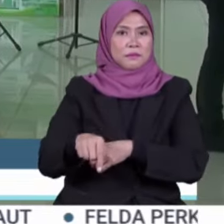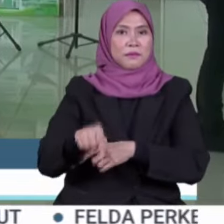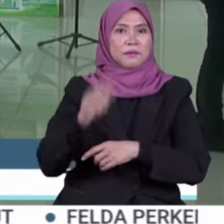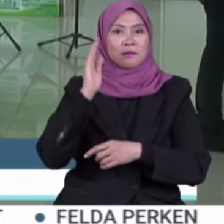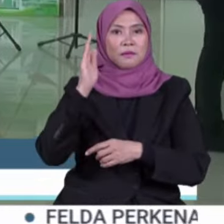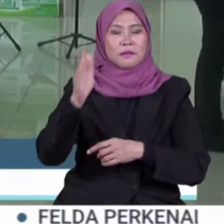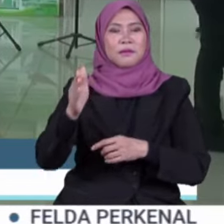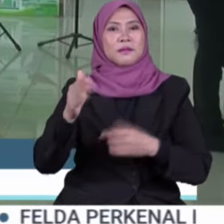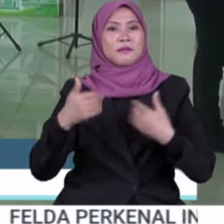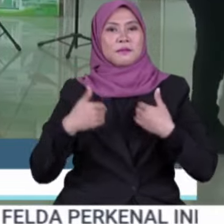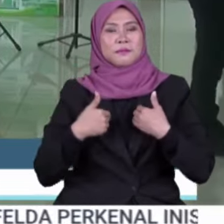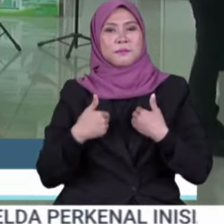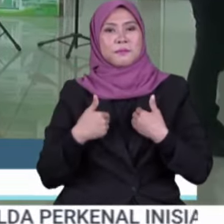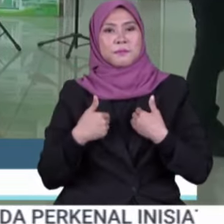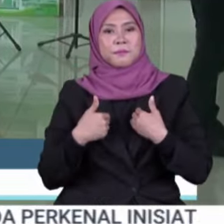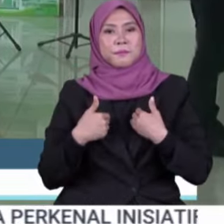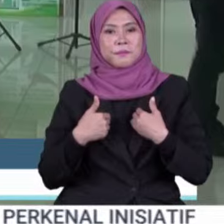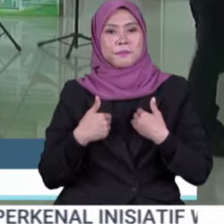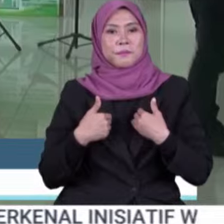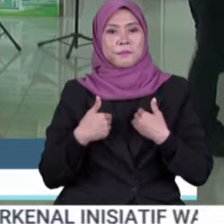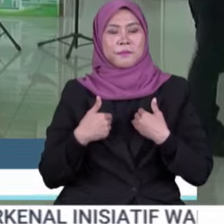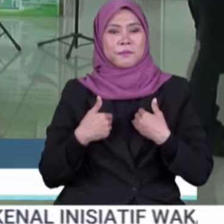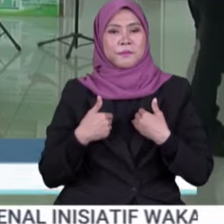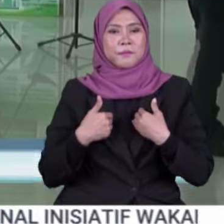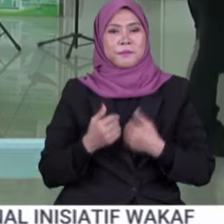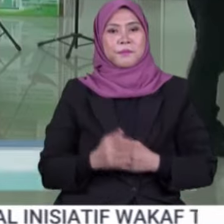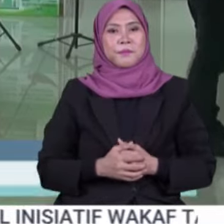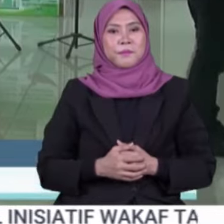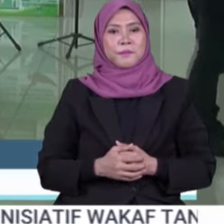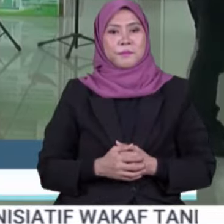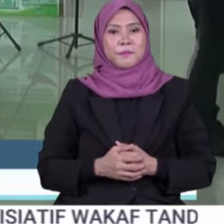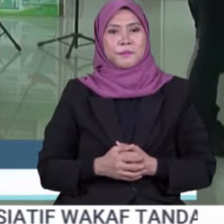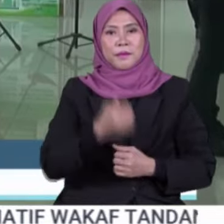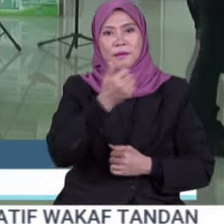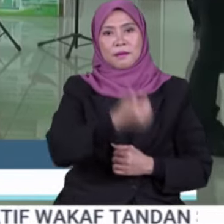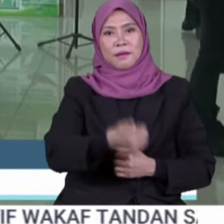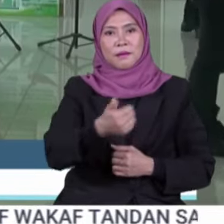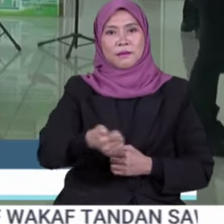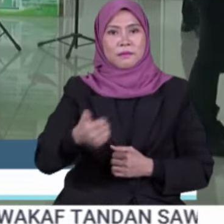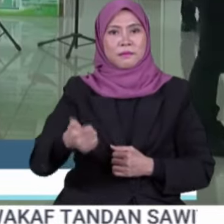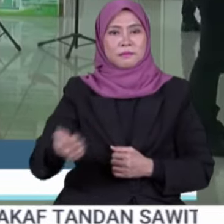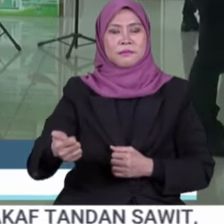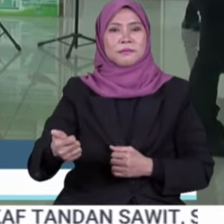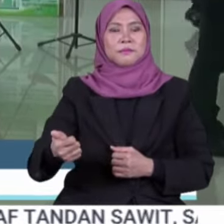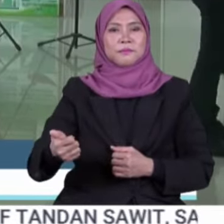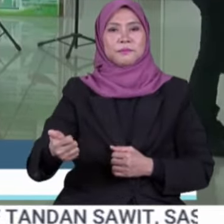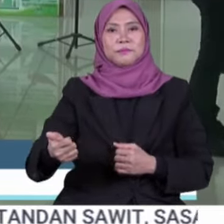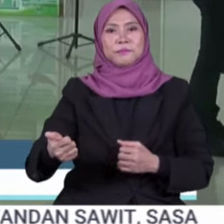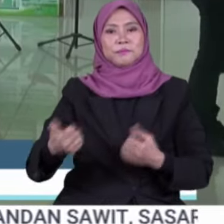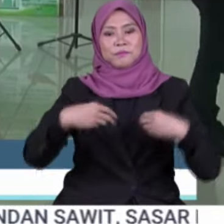kita akan ada inisiatif hive ataupun peralatan untuk dia